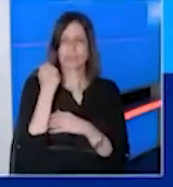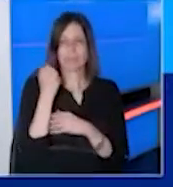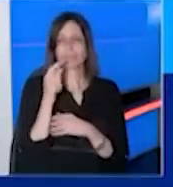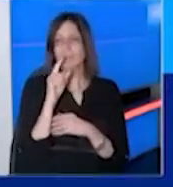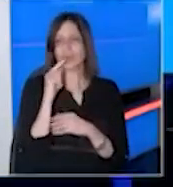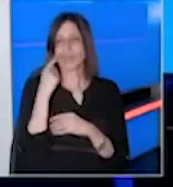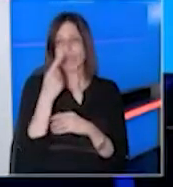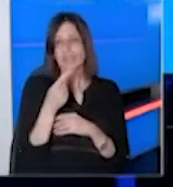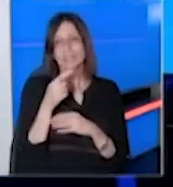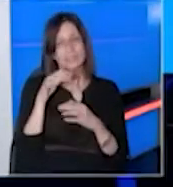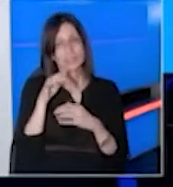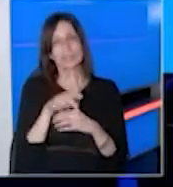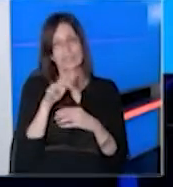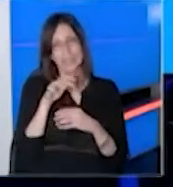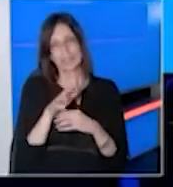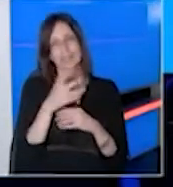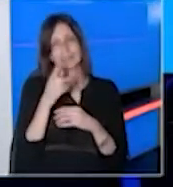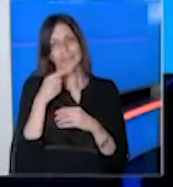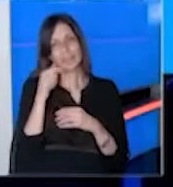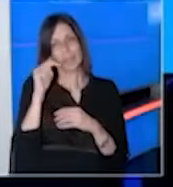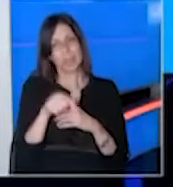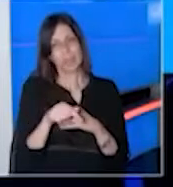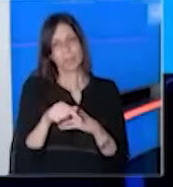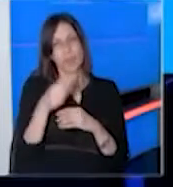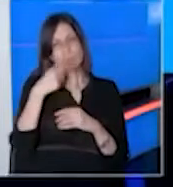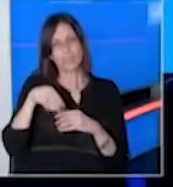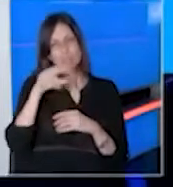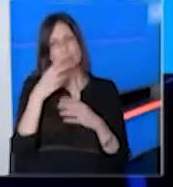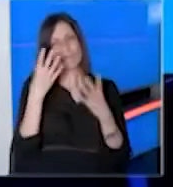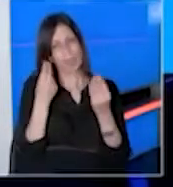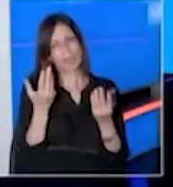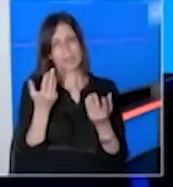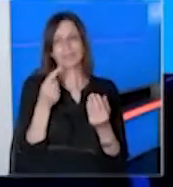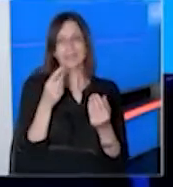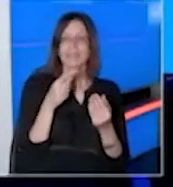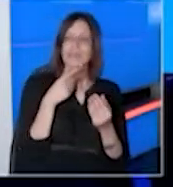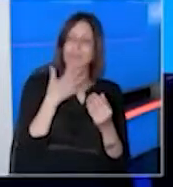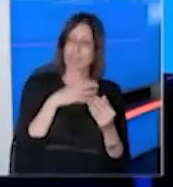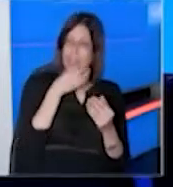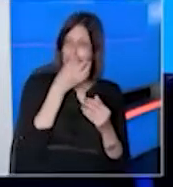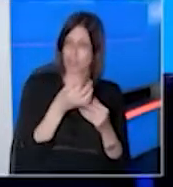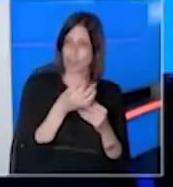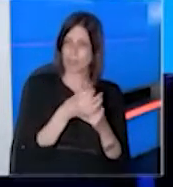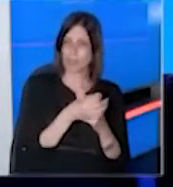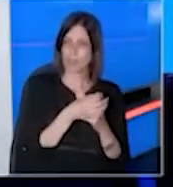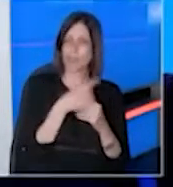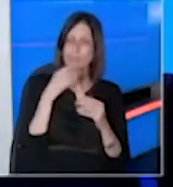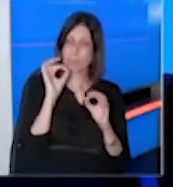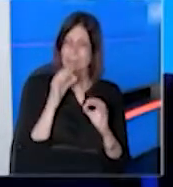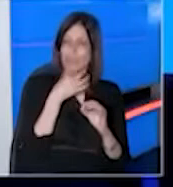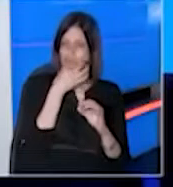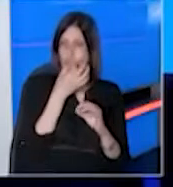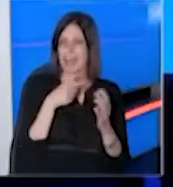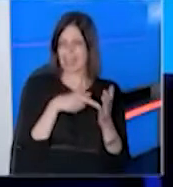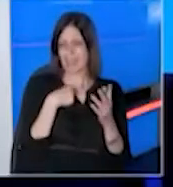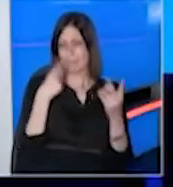תגיד לחטט את רגליי. לא, לא, חס וחלילה. אתה פה מסתובב הרבה, מספיק כבר. אבל אני רוצה לשאול אותך את השאלה הבאה. כן, בבקשה. ואני באמת שואל אותך, כי